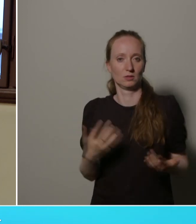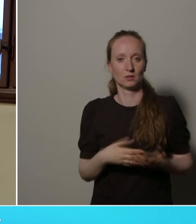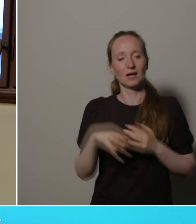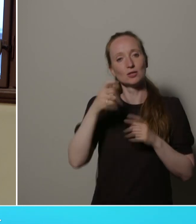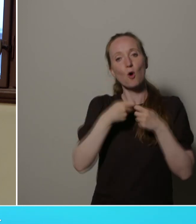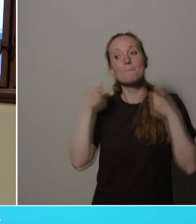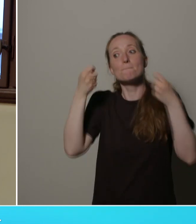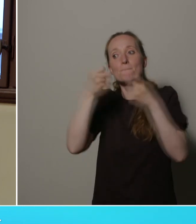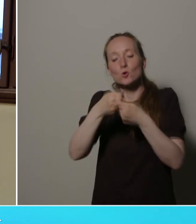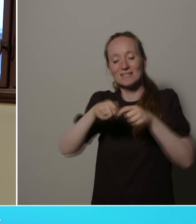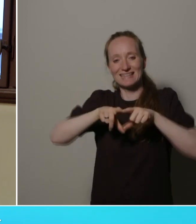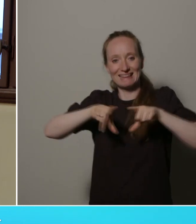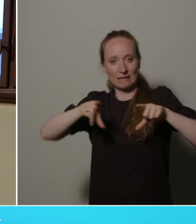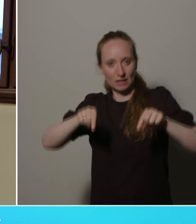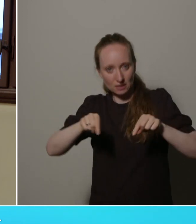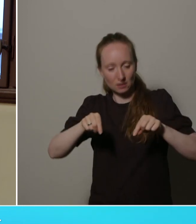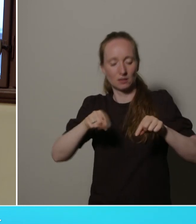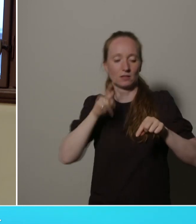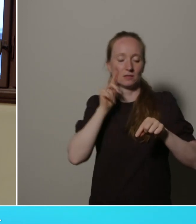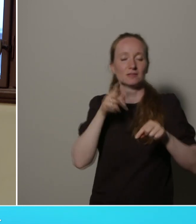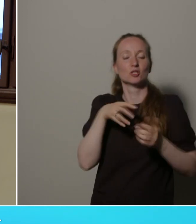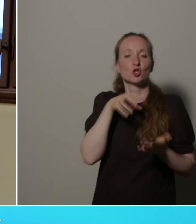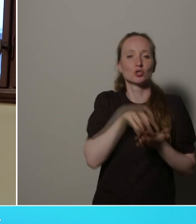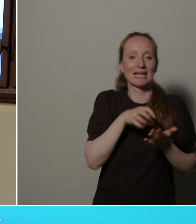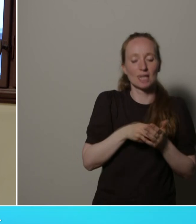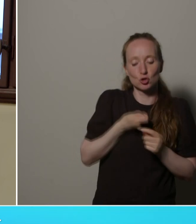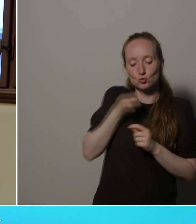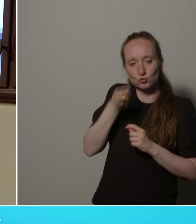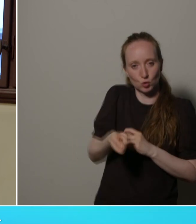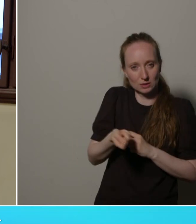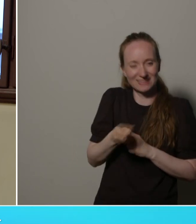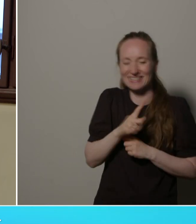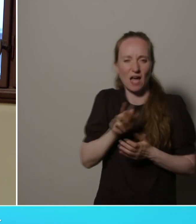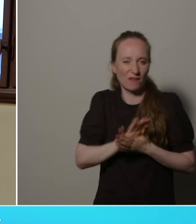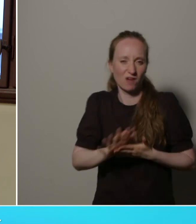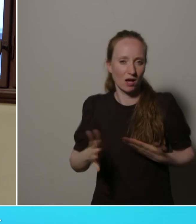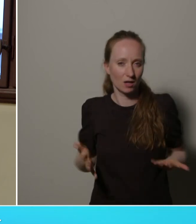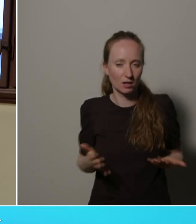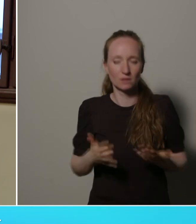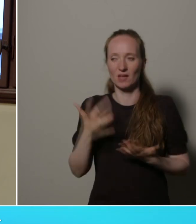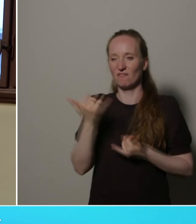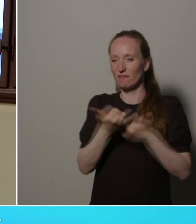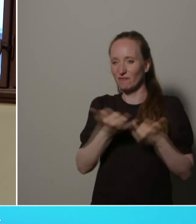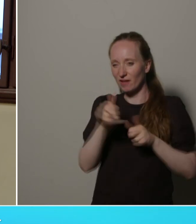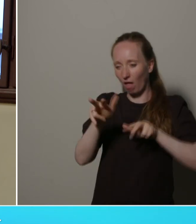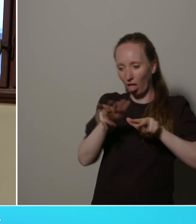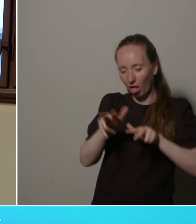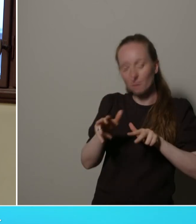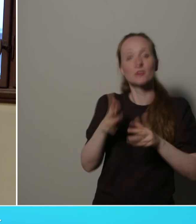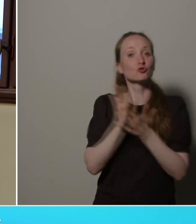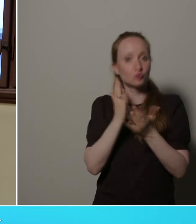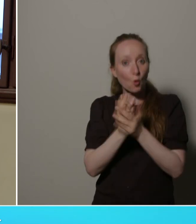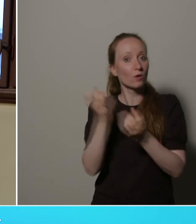einem Bundesticket. Wie kann man das machen? Wie kann man das ohne irgendwelche bargeldmäßigen Rückerstattungen machen? Und das wurde alles soweit